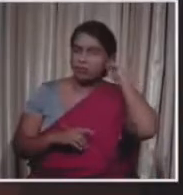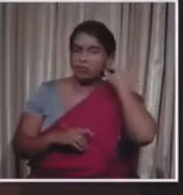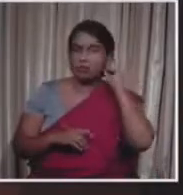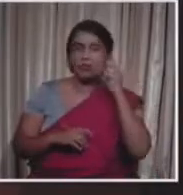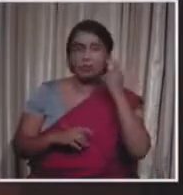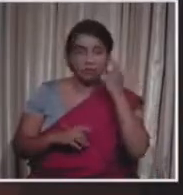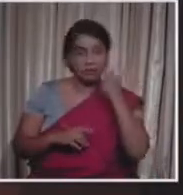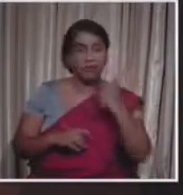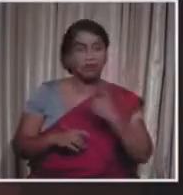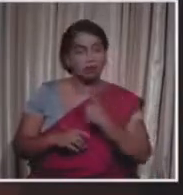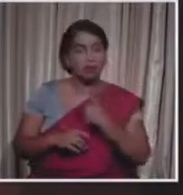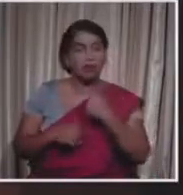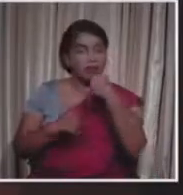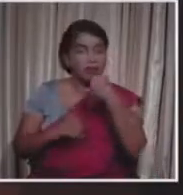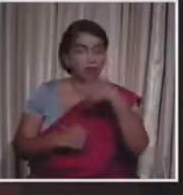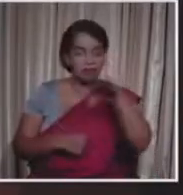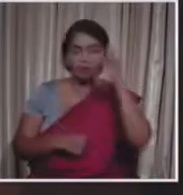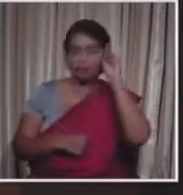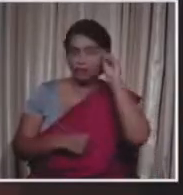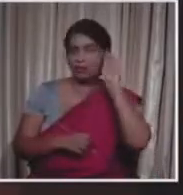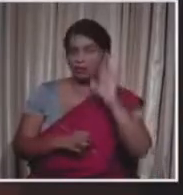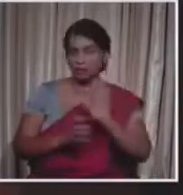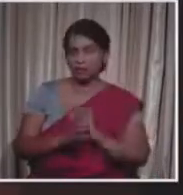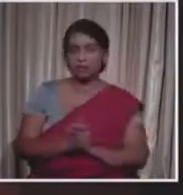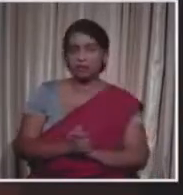අපි හොඳින් අවබෝධ කරගන්නට ඕන